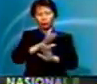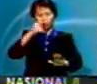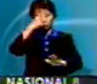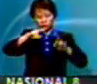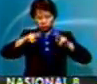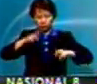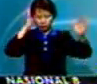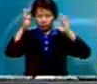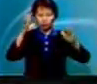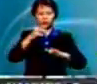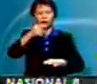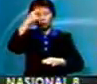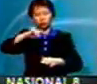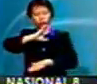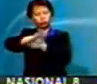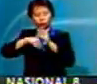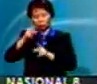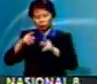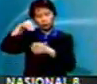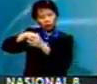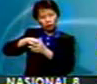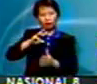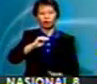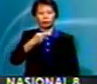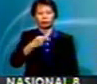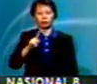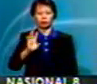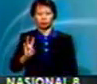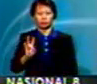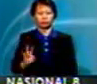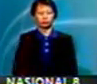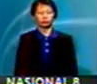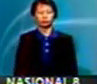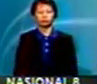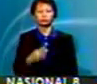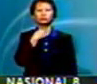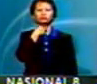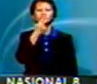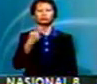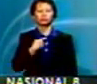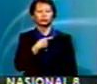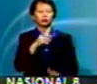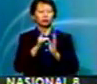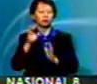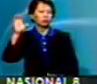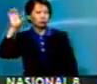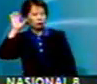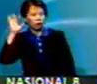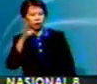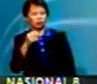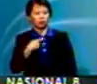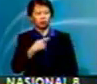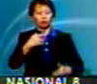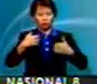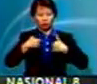rakyat Malaysia, malah semua penumpang terlibat. Suara kita kedengaran dan kita berada di